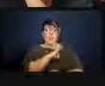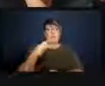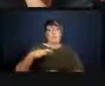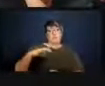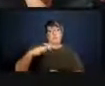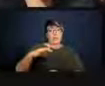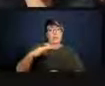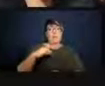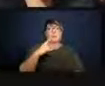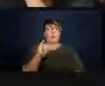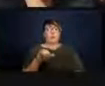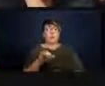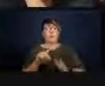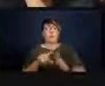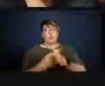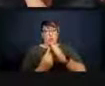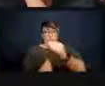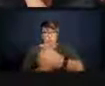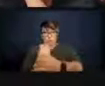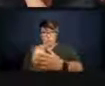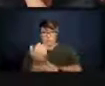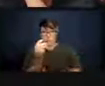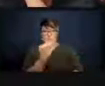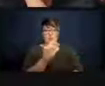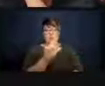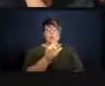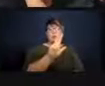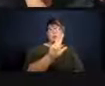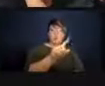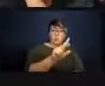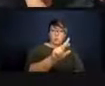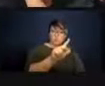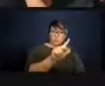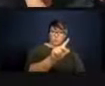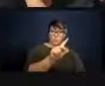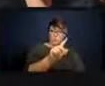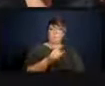هذه المدارس، وبحلول طبعا